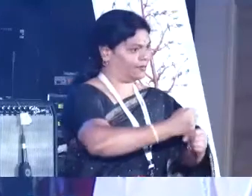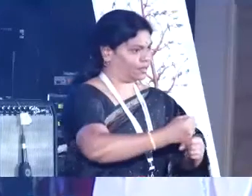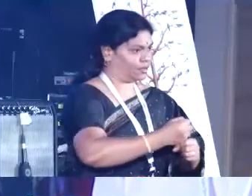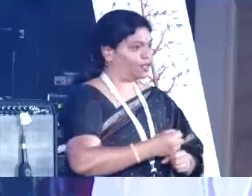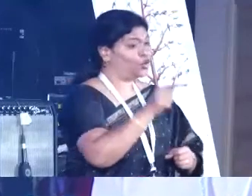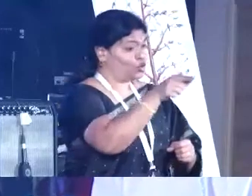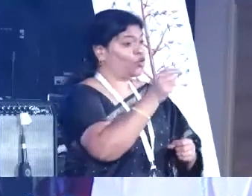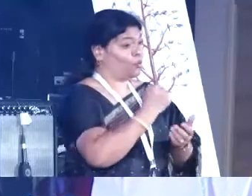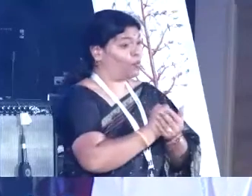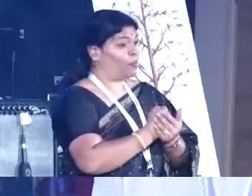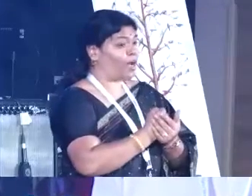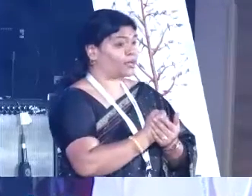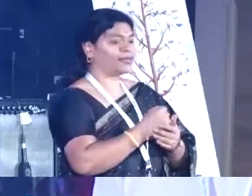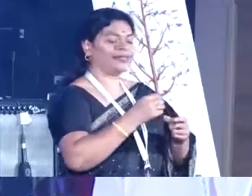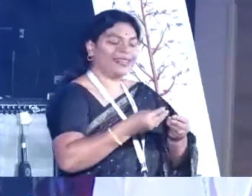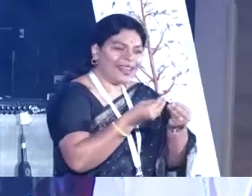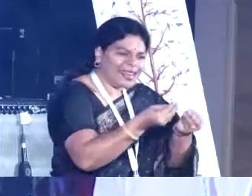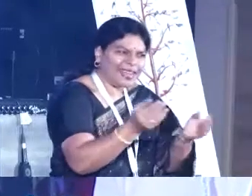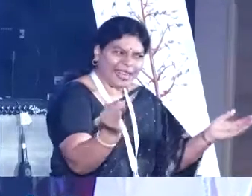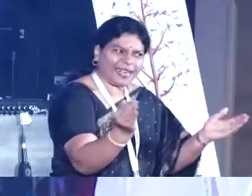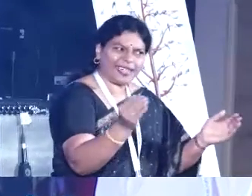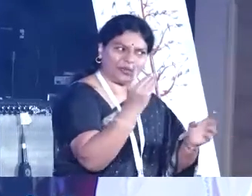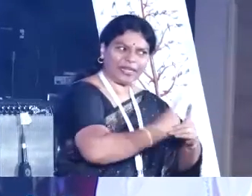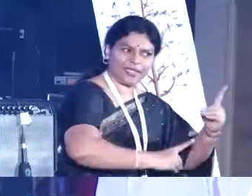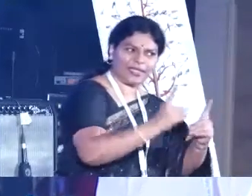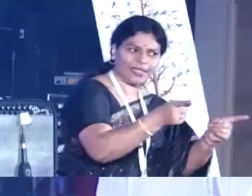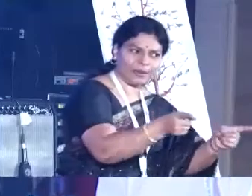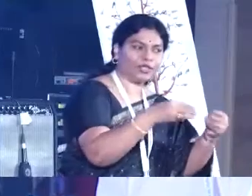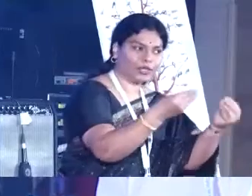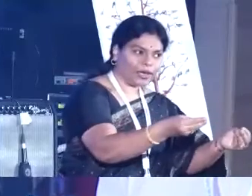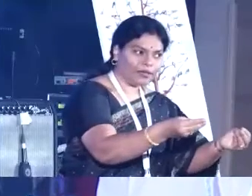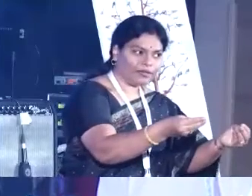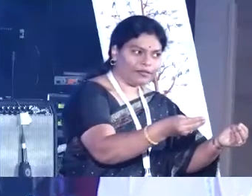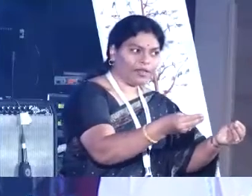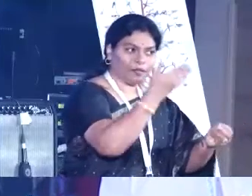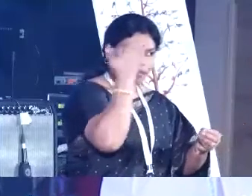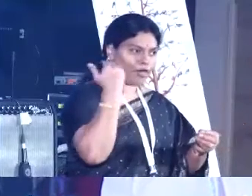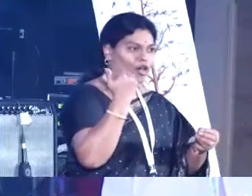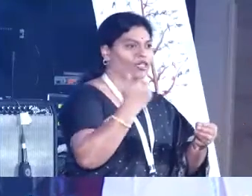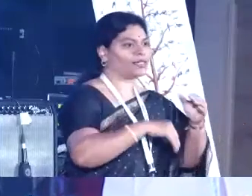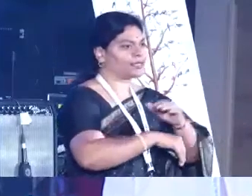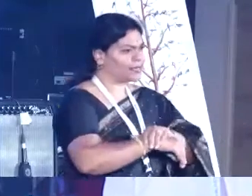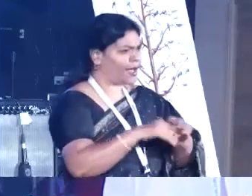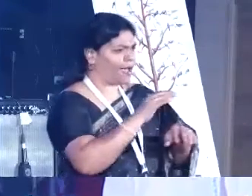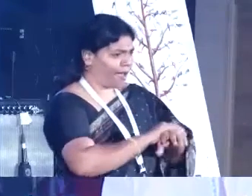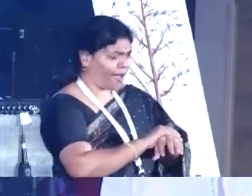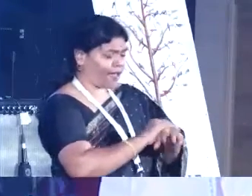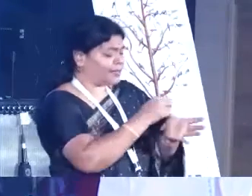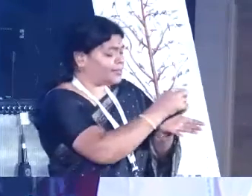आप उसे एक बार हौसला तो दीजिए, क्योंकि हाथों के लकीरों पे कभी यकीन नहीं